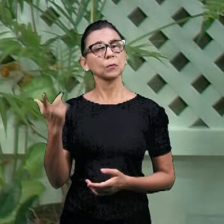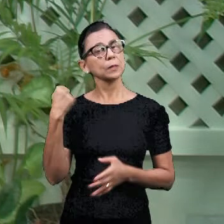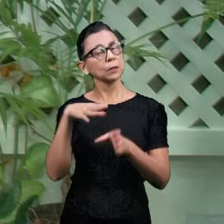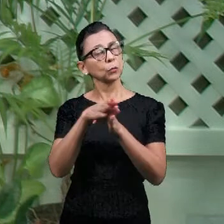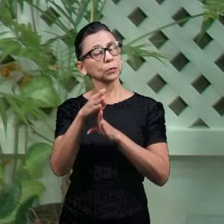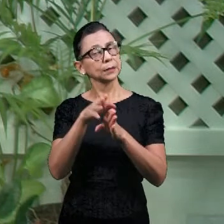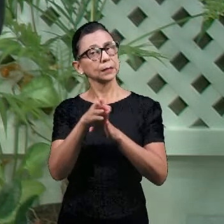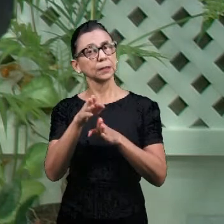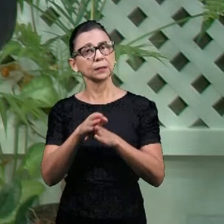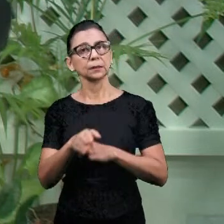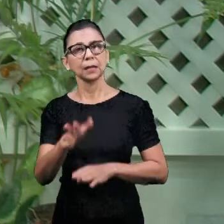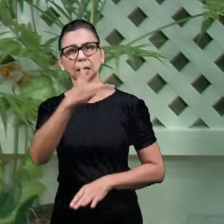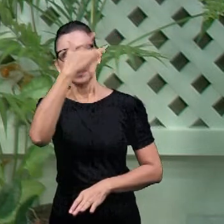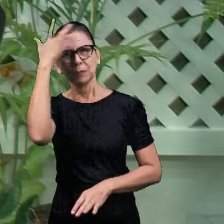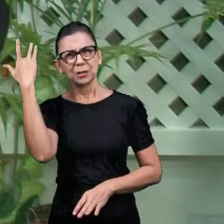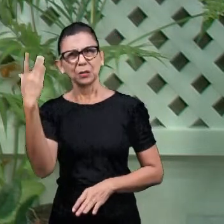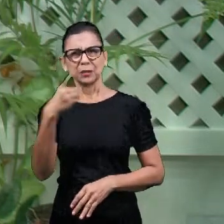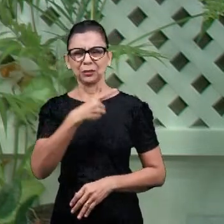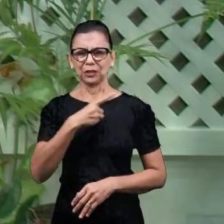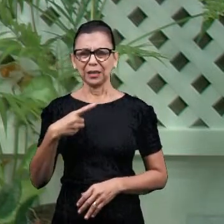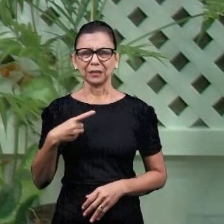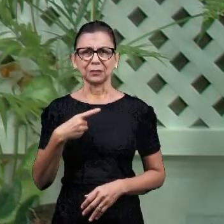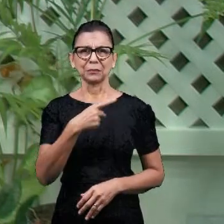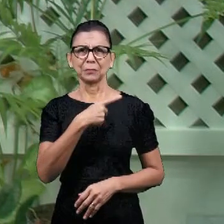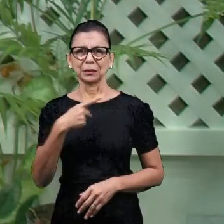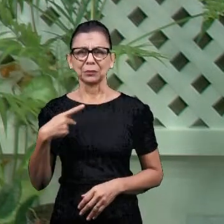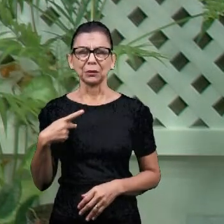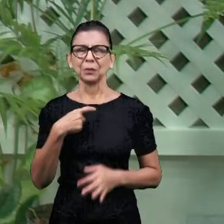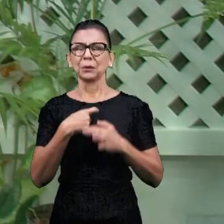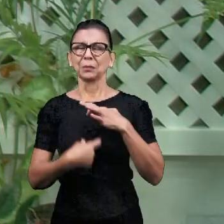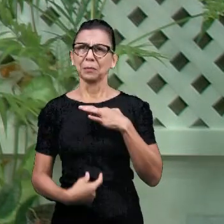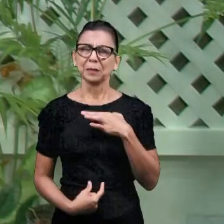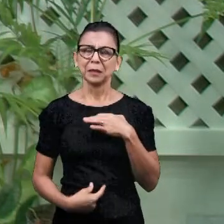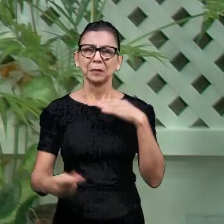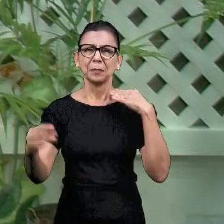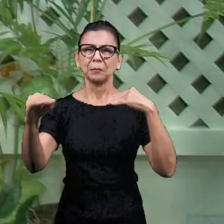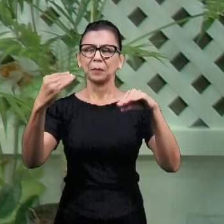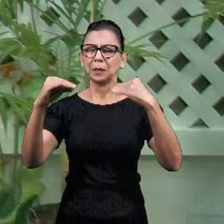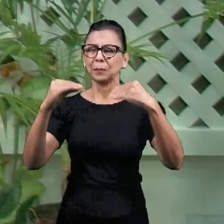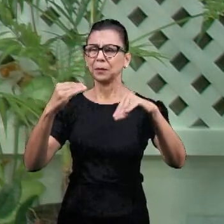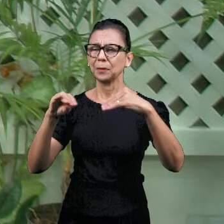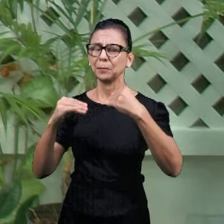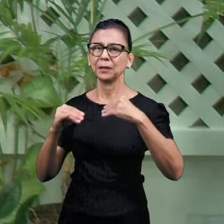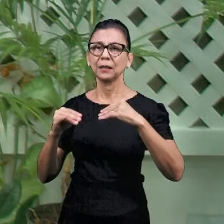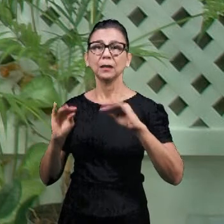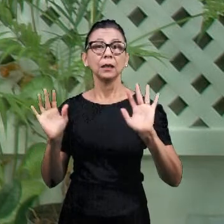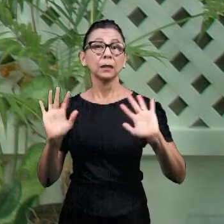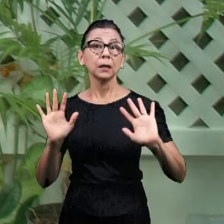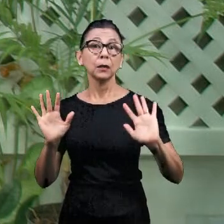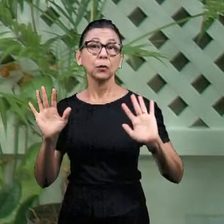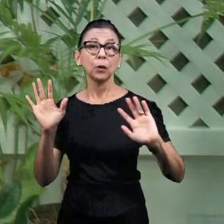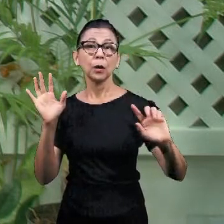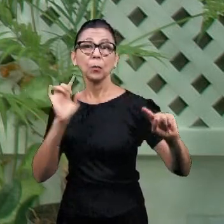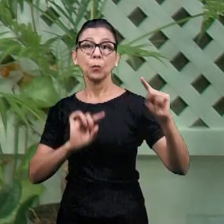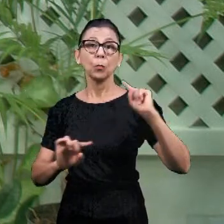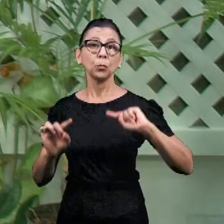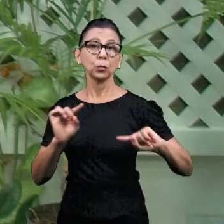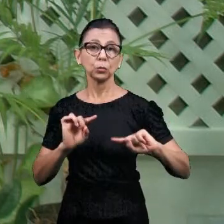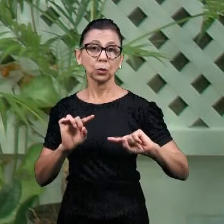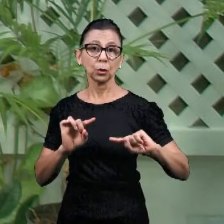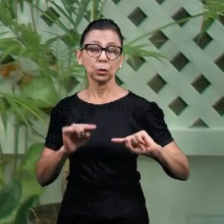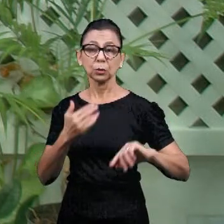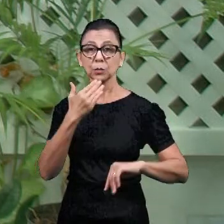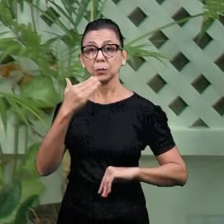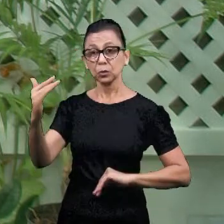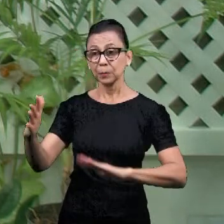d'envoyer donc des contributions individuelles, nous aimerions que les églises puissent se réunir et